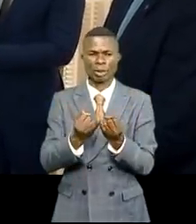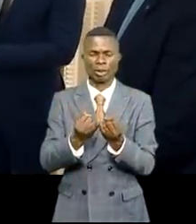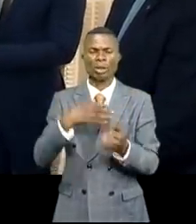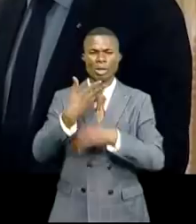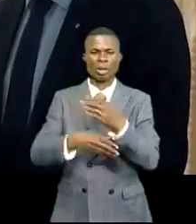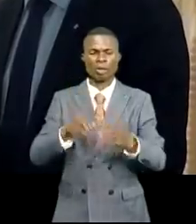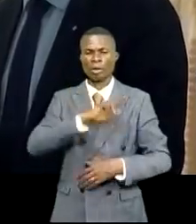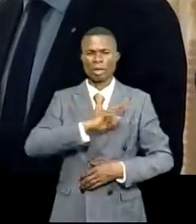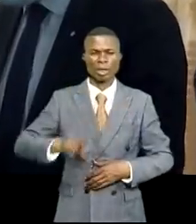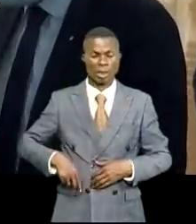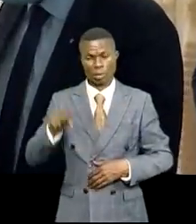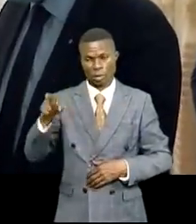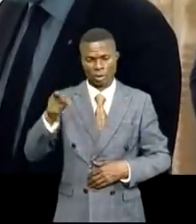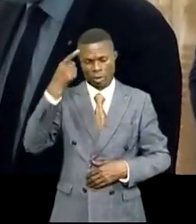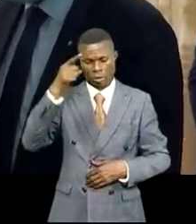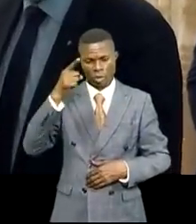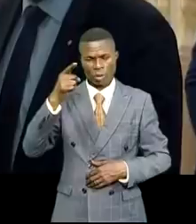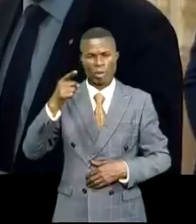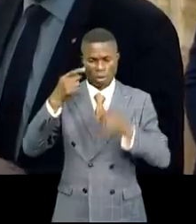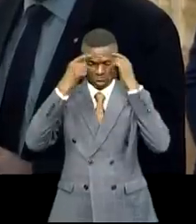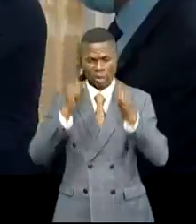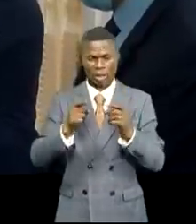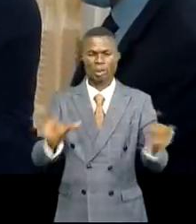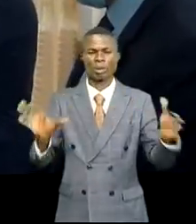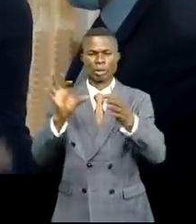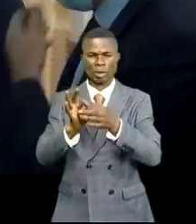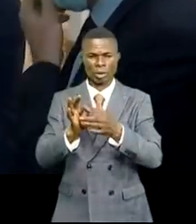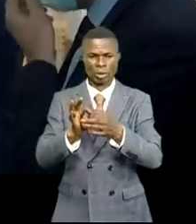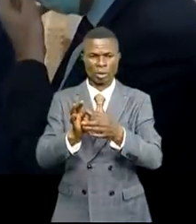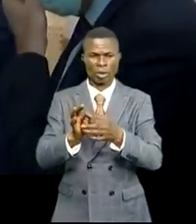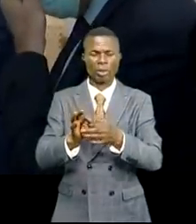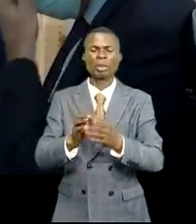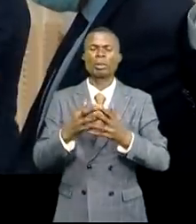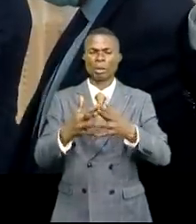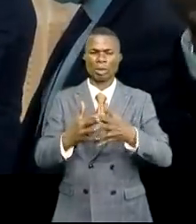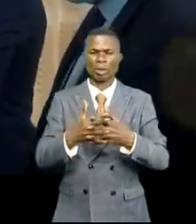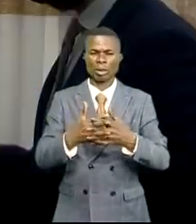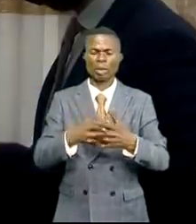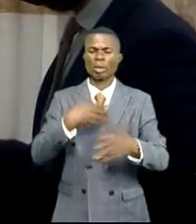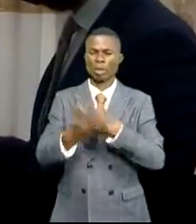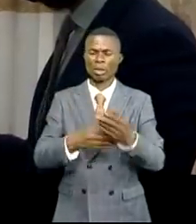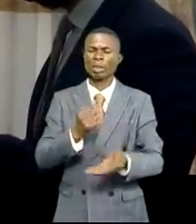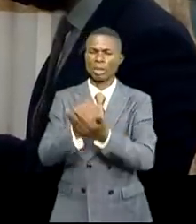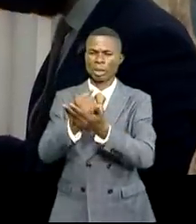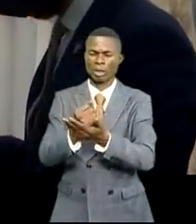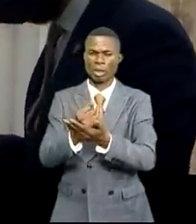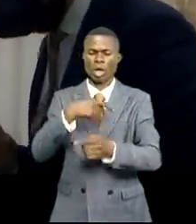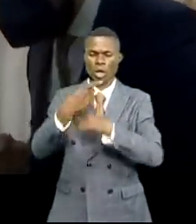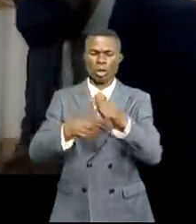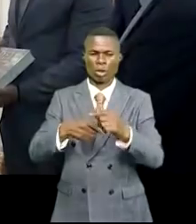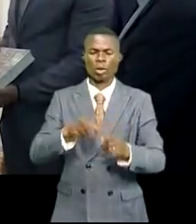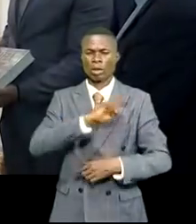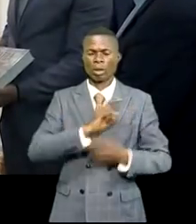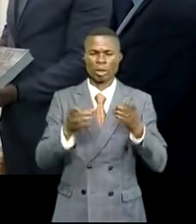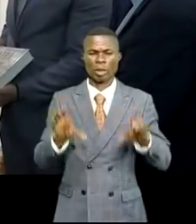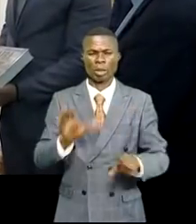la République tchèque en vue de conclure le marché et au mieux le partenariat d'affaires qui permet d'ouvrir la RDC